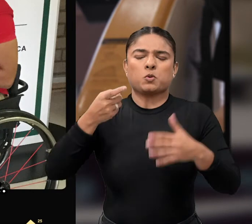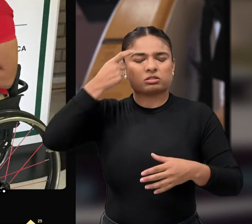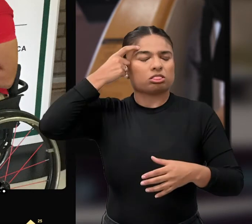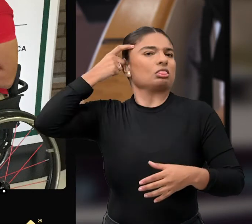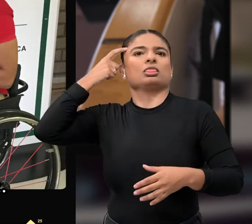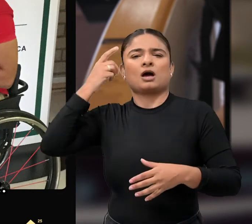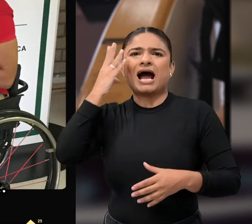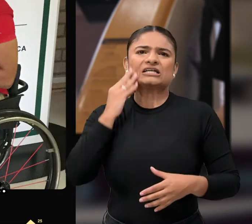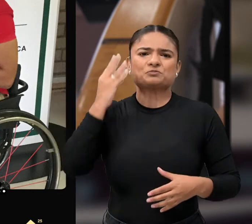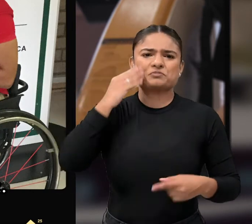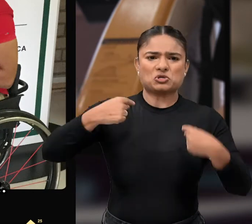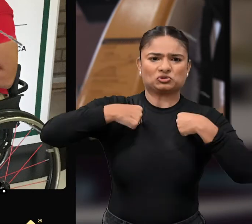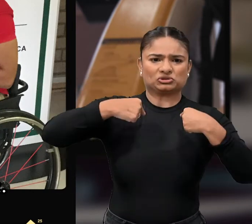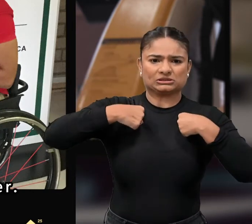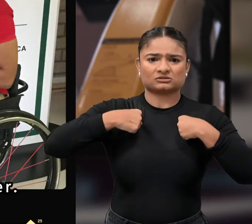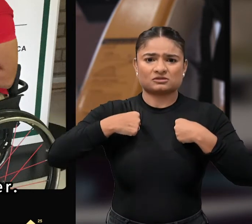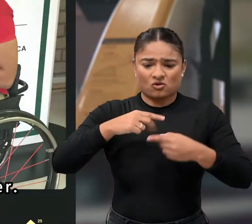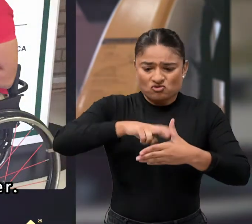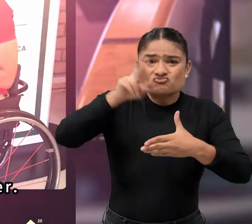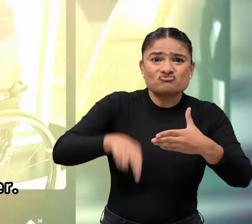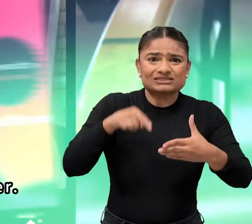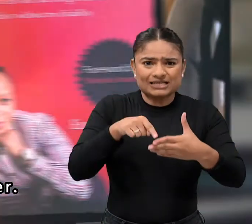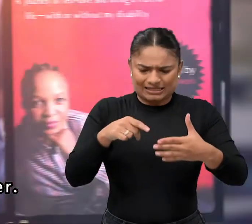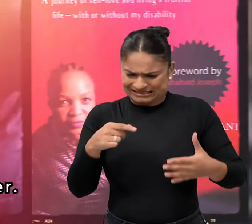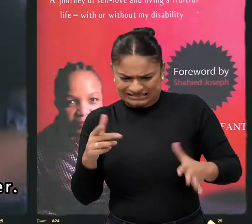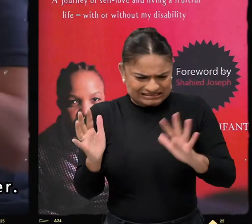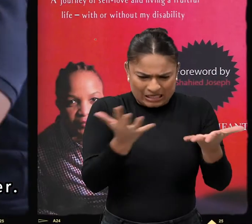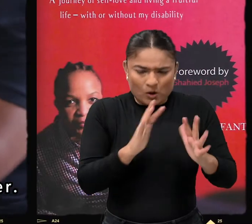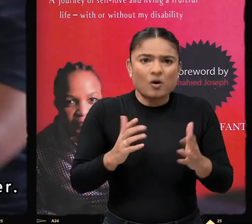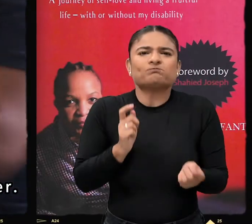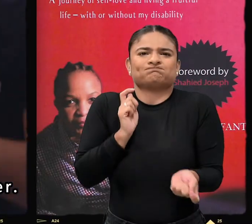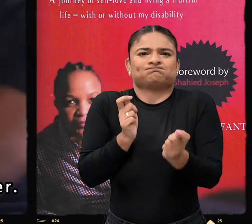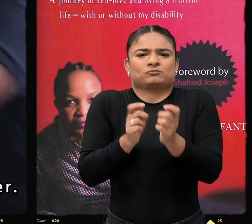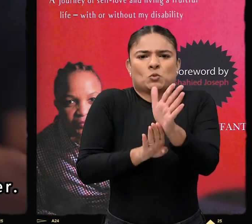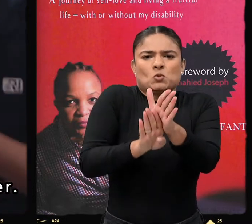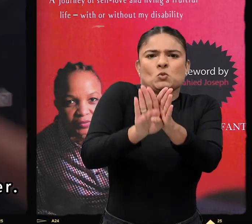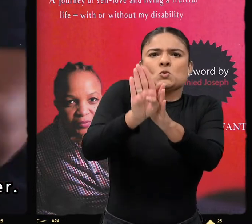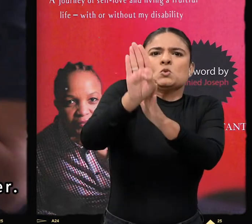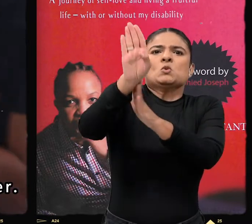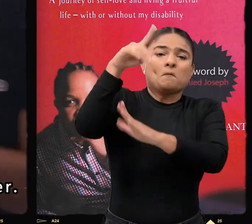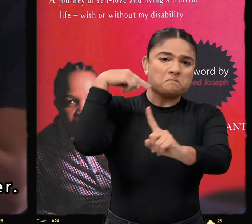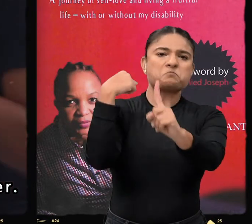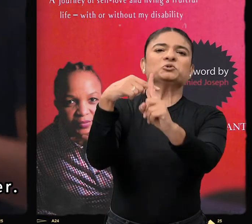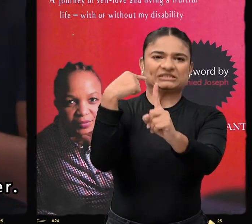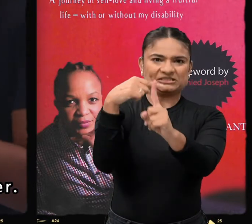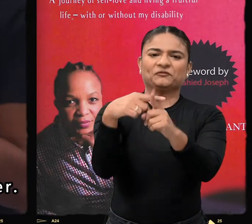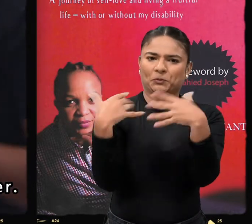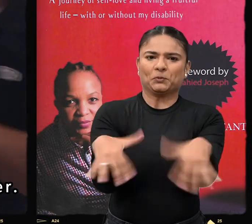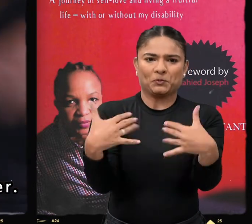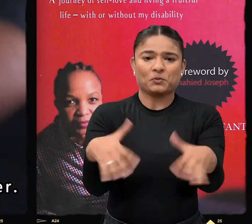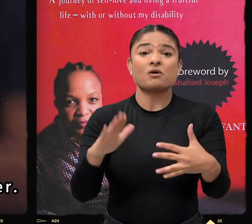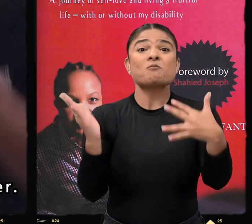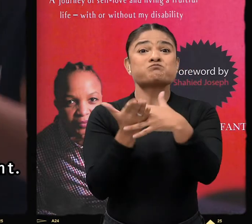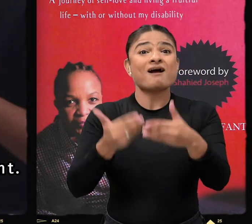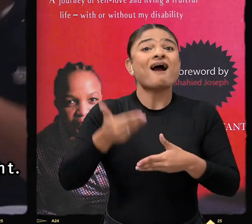ervaring wat die meeste mense moeilik aanvaar. Maar hierdie voorval het 'n positiewe uitwerking en 'n lewensveranderinge